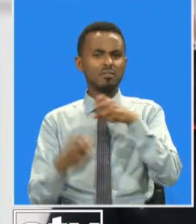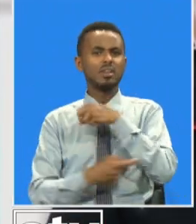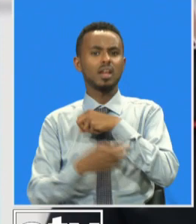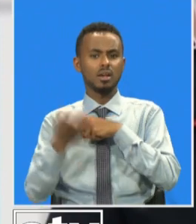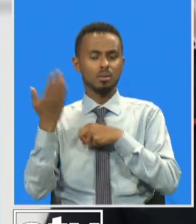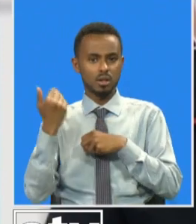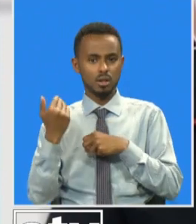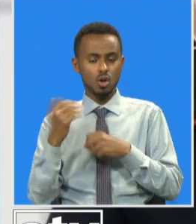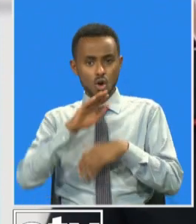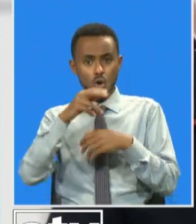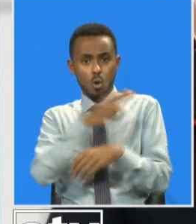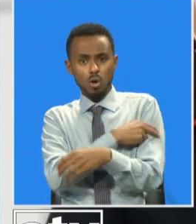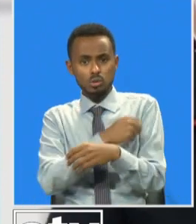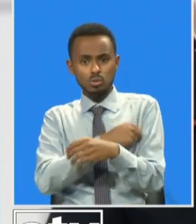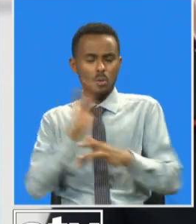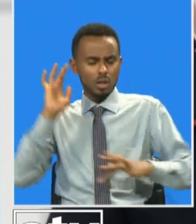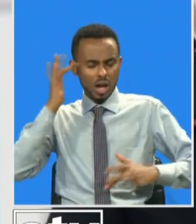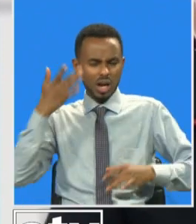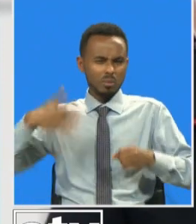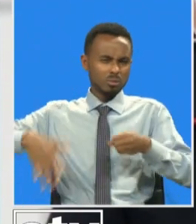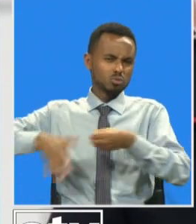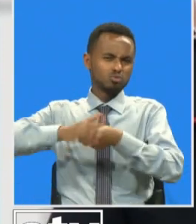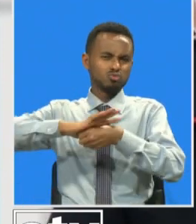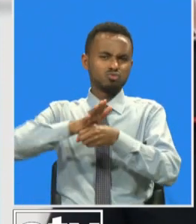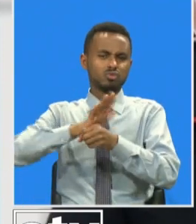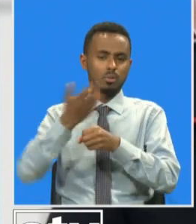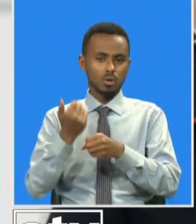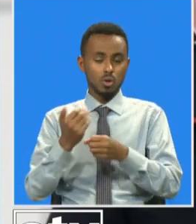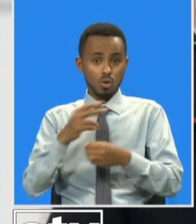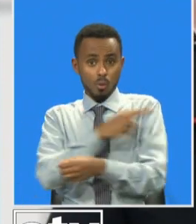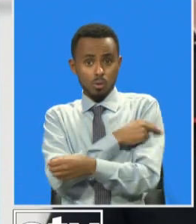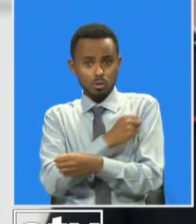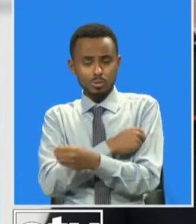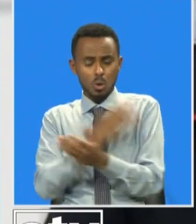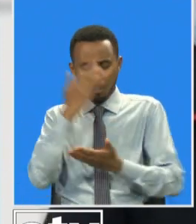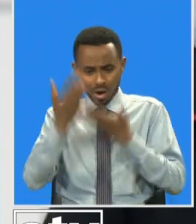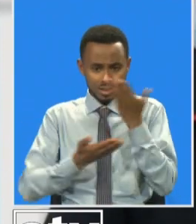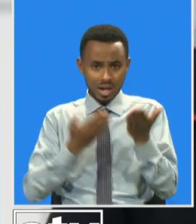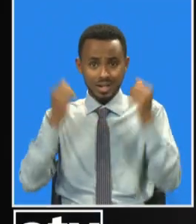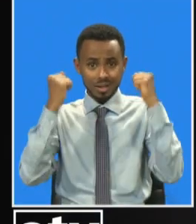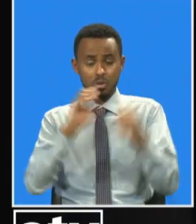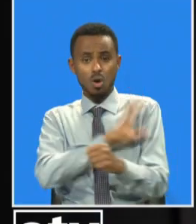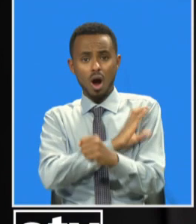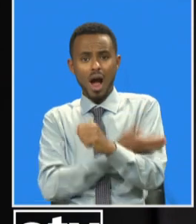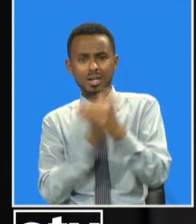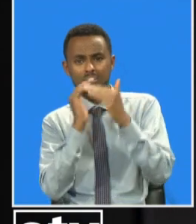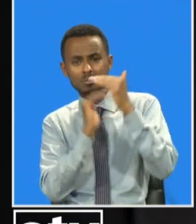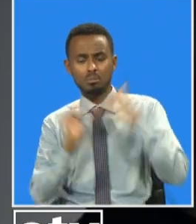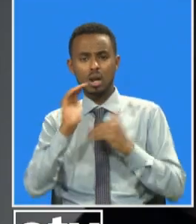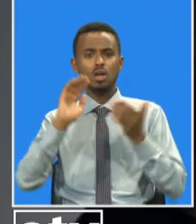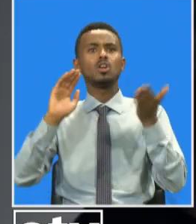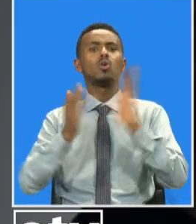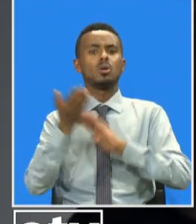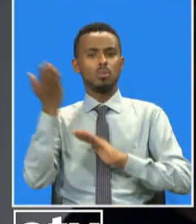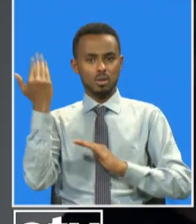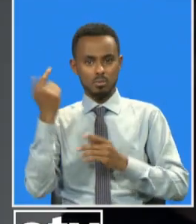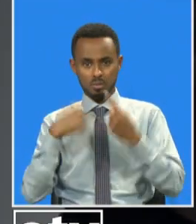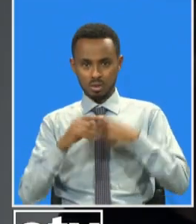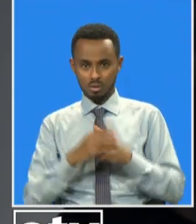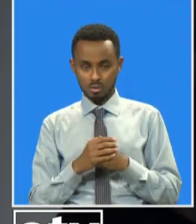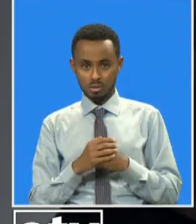ነበር። ሆስፒታሉ በታካሚዎች እየተጨናነቀ ነበር። ሆስፒታሉ ማስተናገድ ከሚችለው አቅም በላይ እየሆነበት ነው